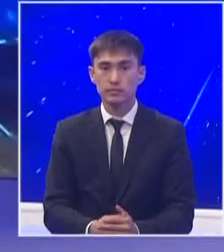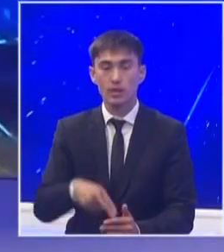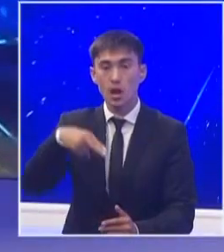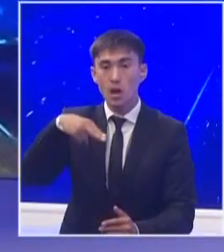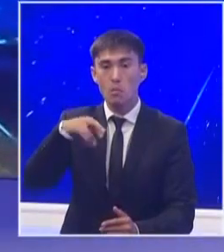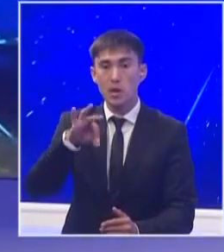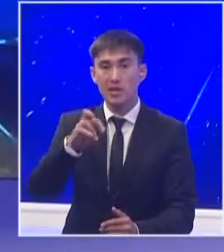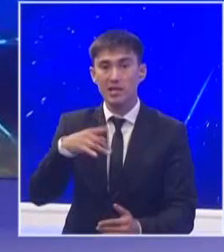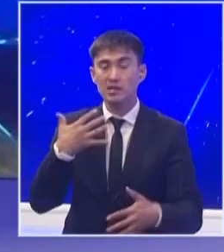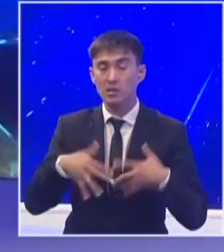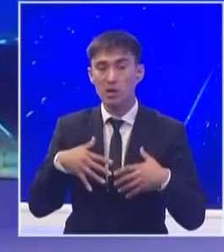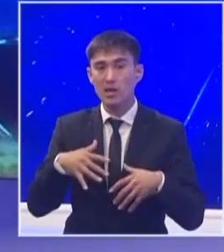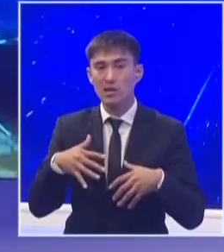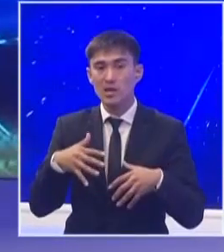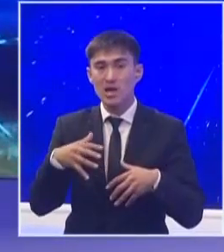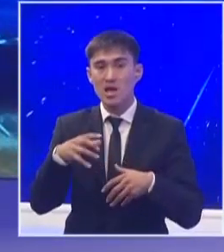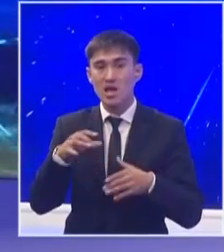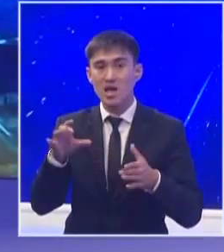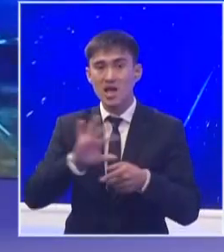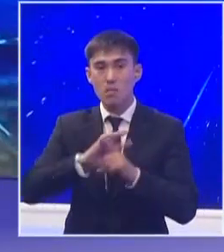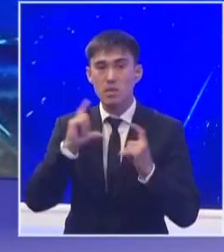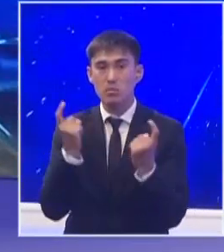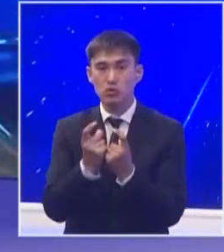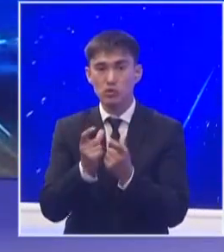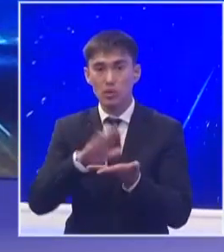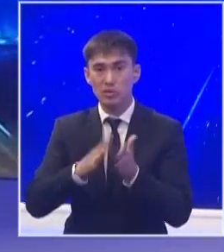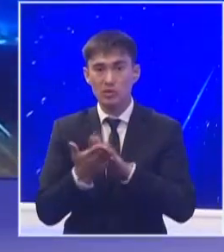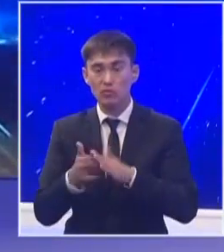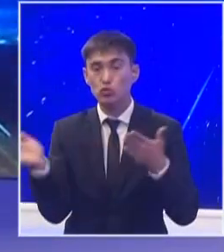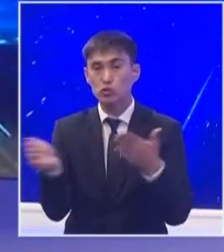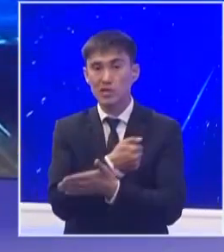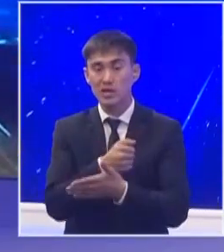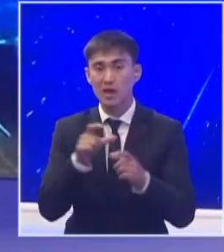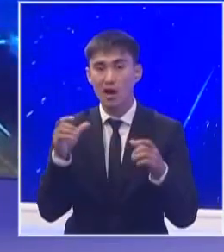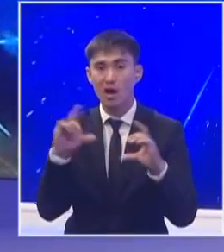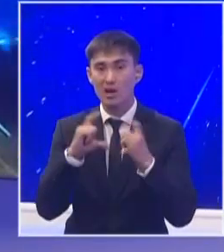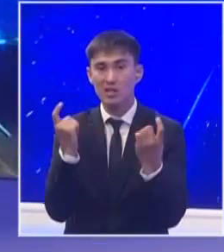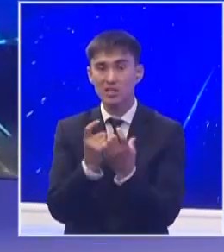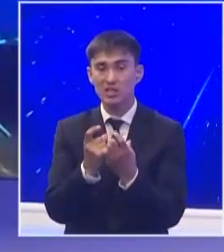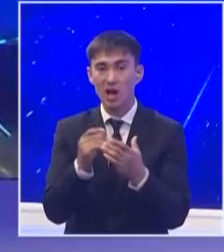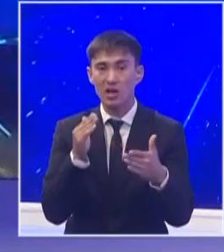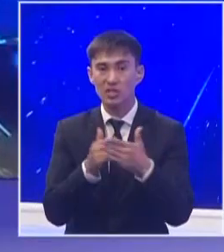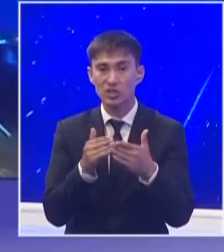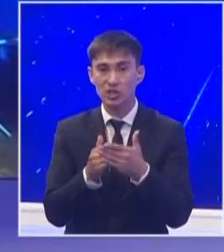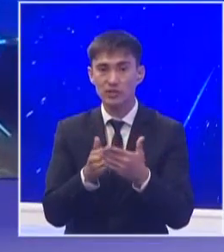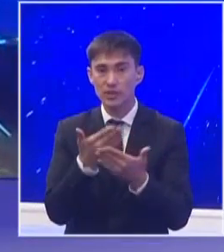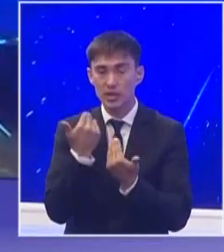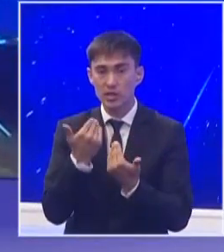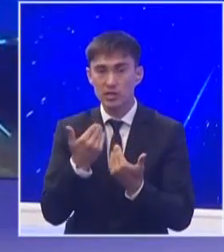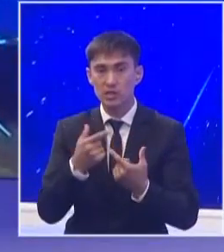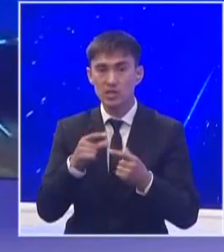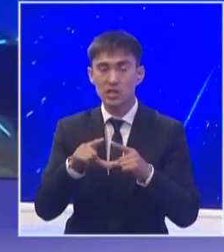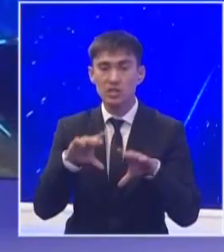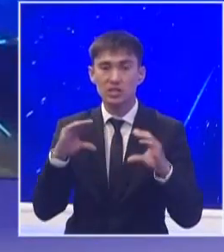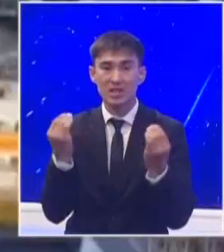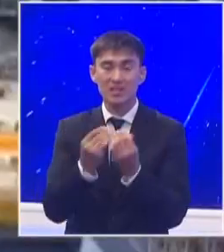Пекин ослабляет эпидемиологическую обстановку и снимает карантинные ограничения. Послабления коснутся закрытых помещений, курьерских служб